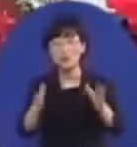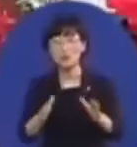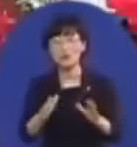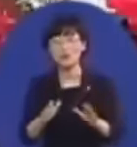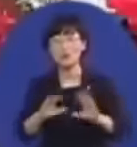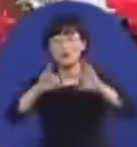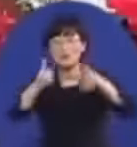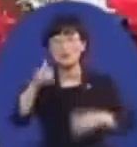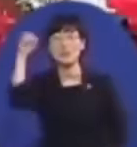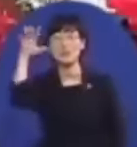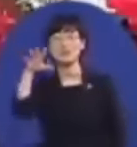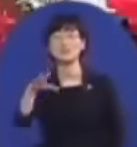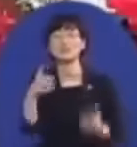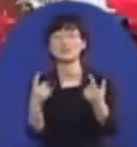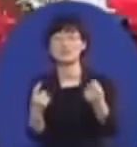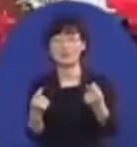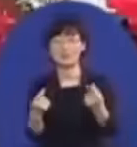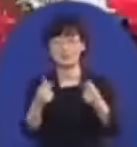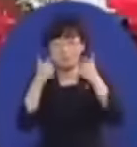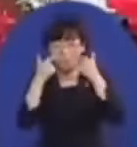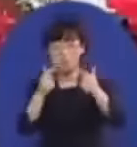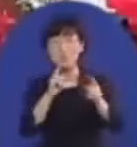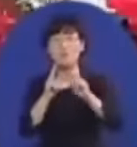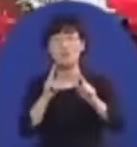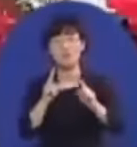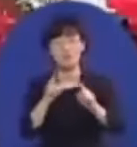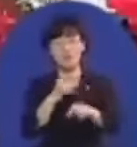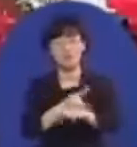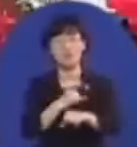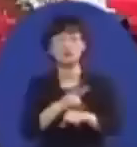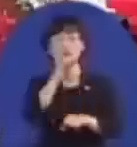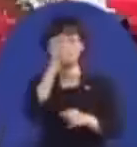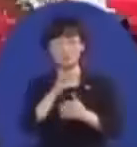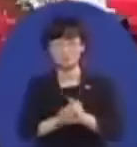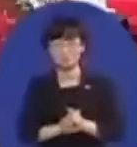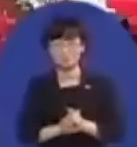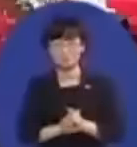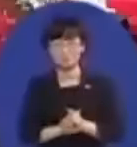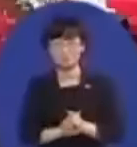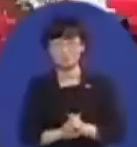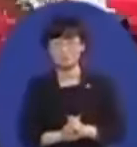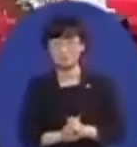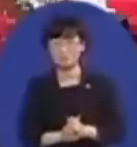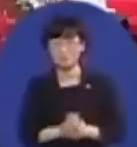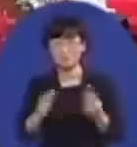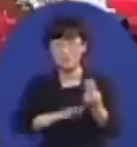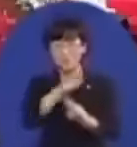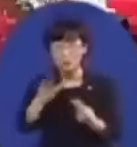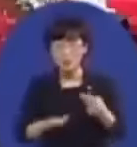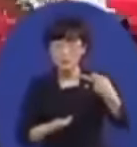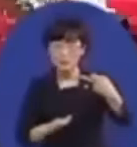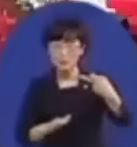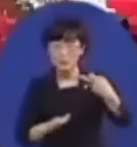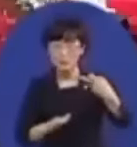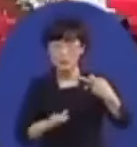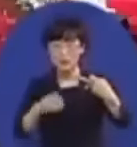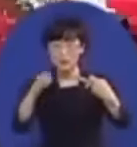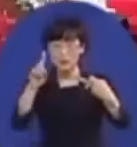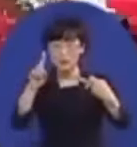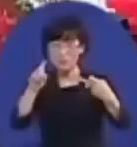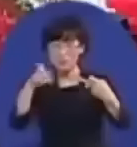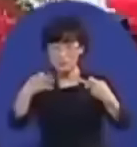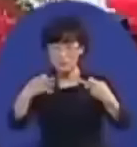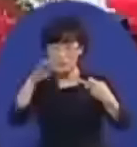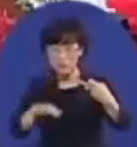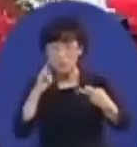빛이라. 분명히 그렇게 말씀하셨죠. 예수님이 세상의 빛이라. 요한복음 12장 46절에